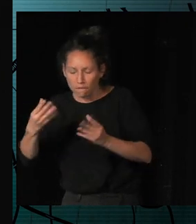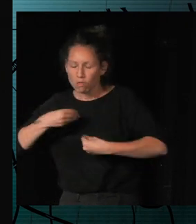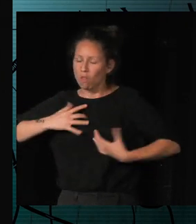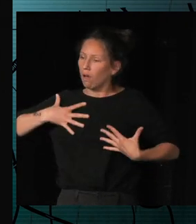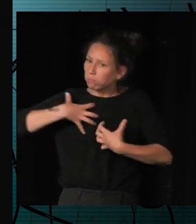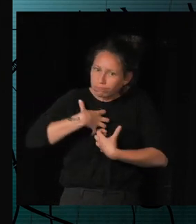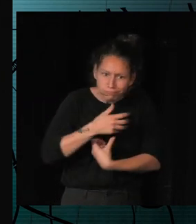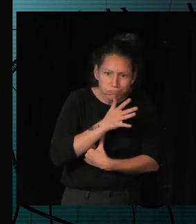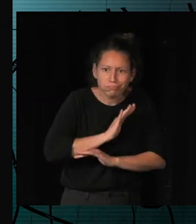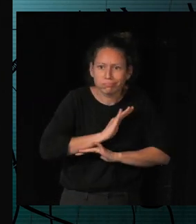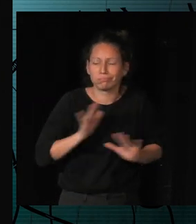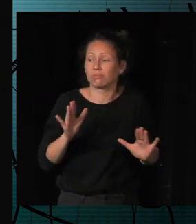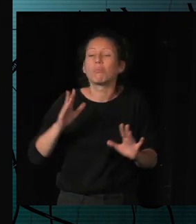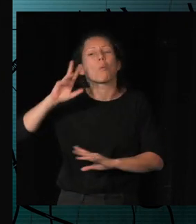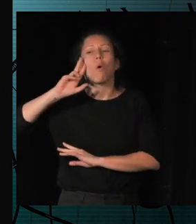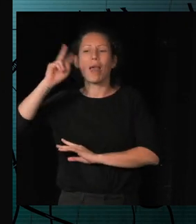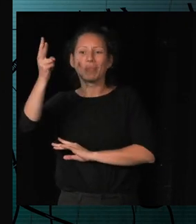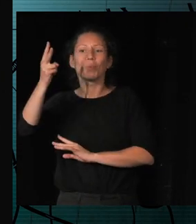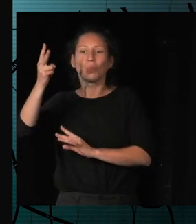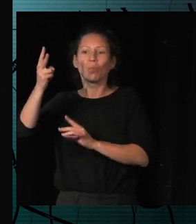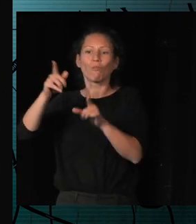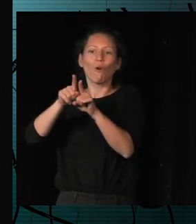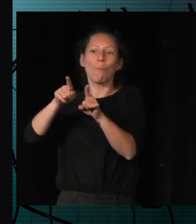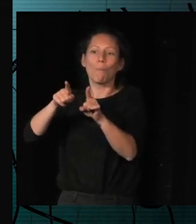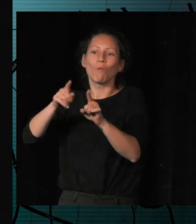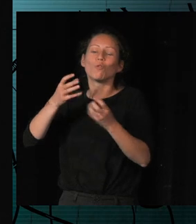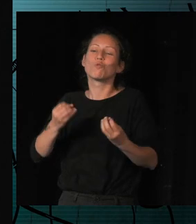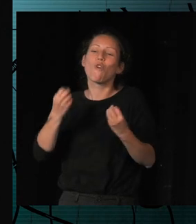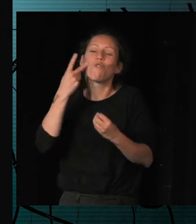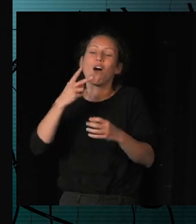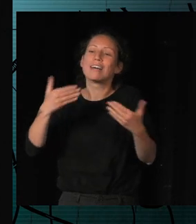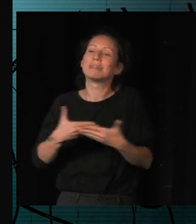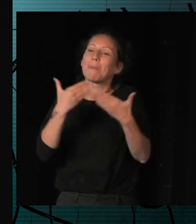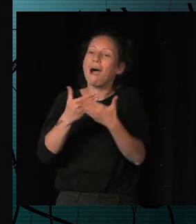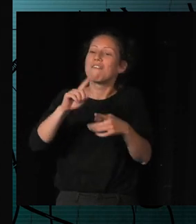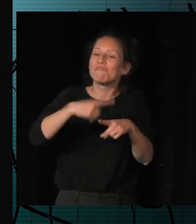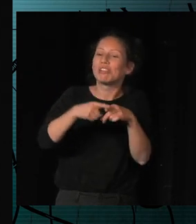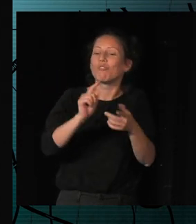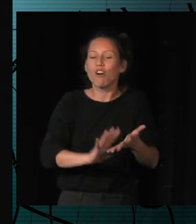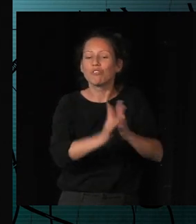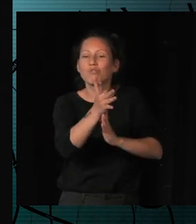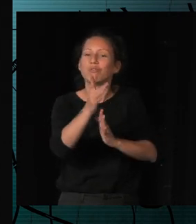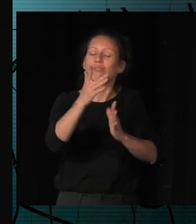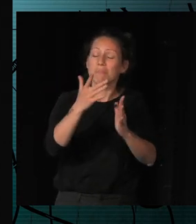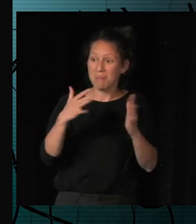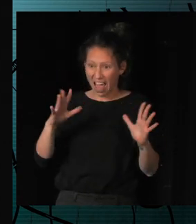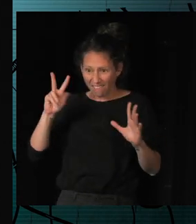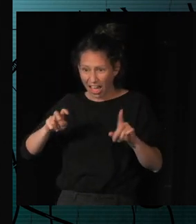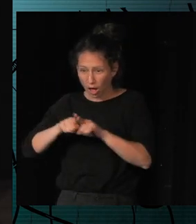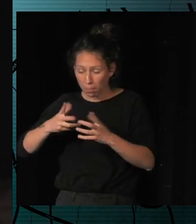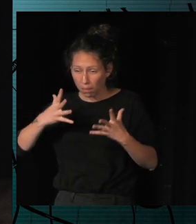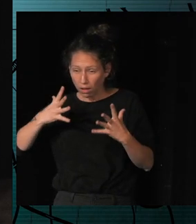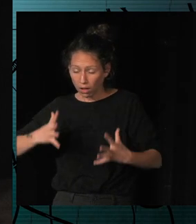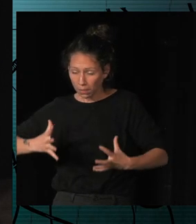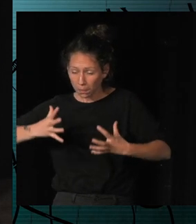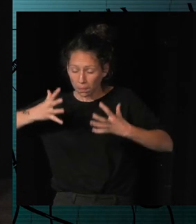voir des gens cramer au cinéma mais pas euh grillé en fait comme ça donc c'est vrai que les cloques et tout voilà ça m'a et puis pas des gens auquels tu tiens tu vois ouais